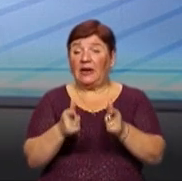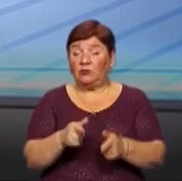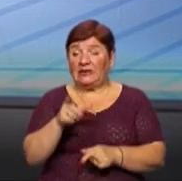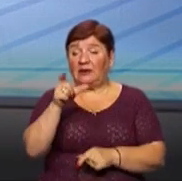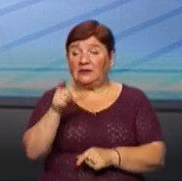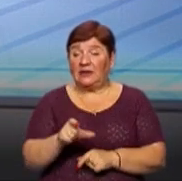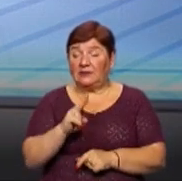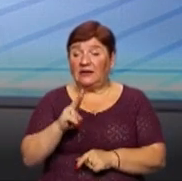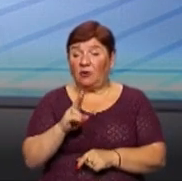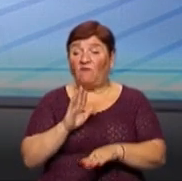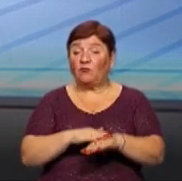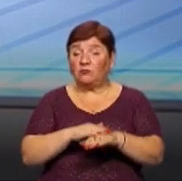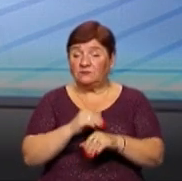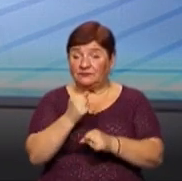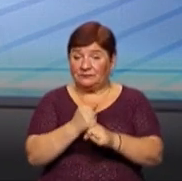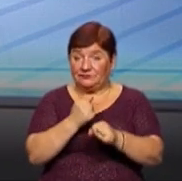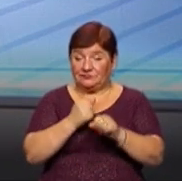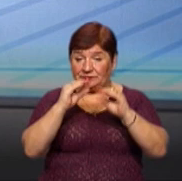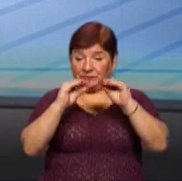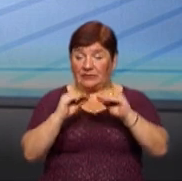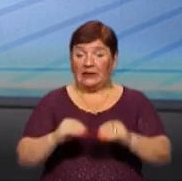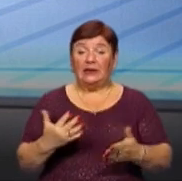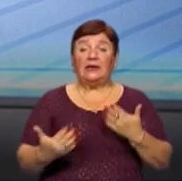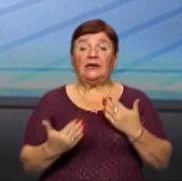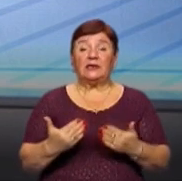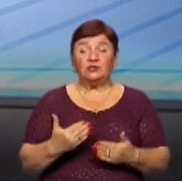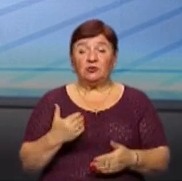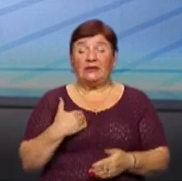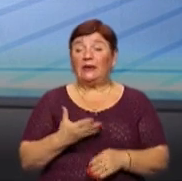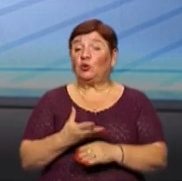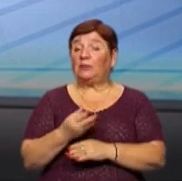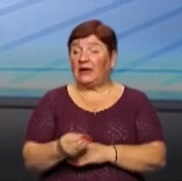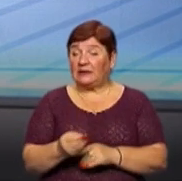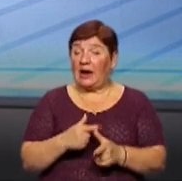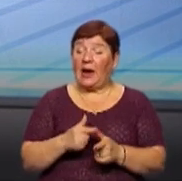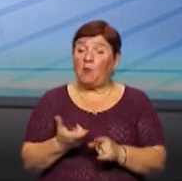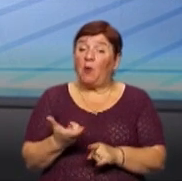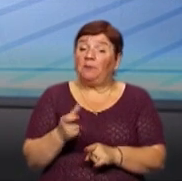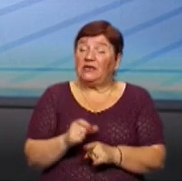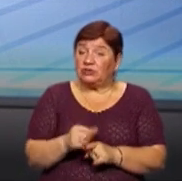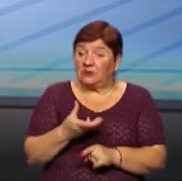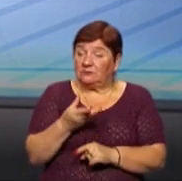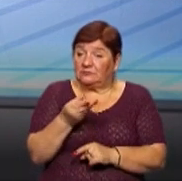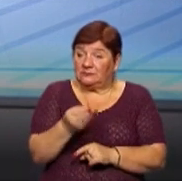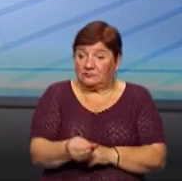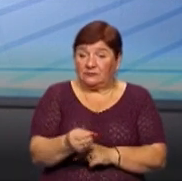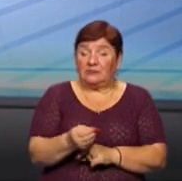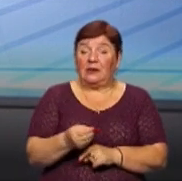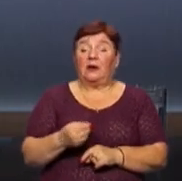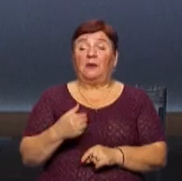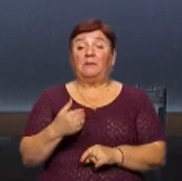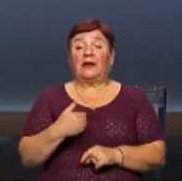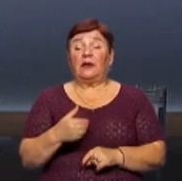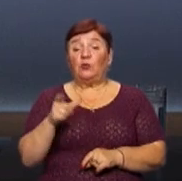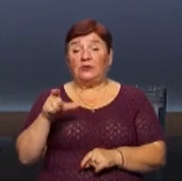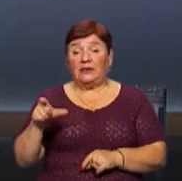кандидати, які ми вручну опрацьовуємо тих кандидатів. Якщо, наприклад, пішла недоплата або проплата на слідуючий місяць, недоплати ми